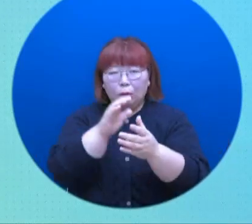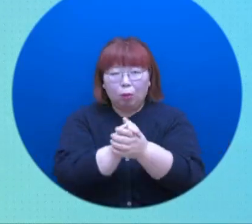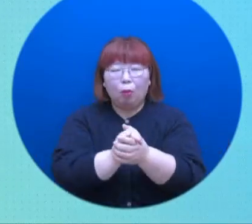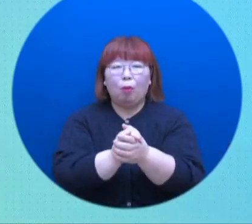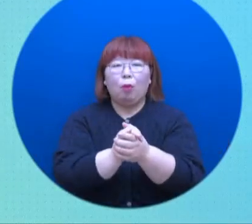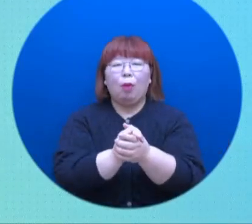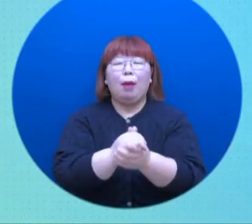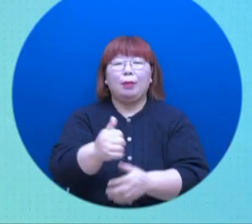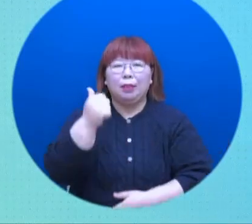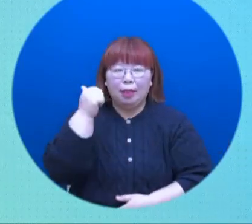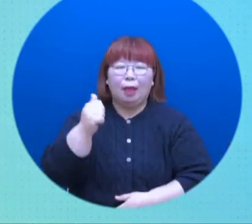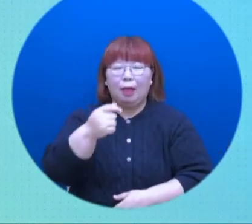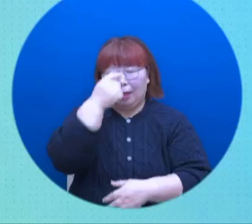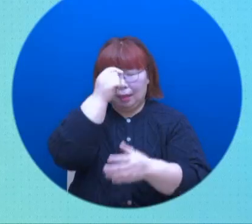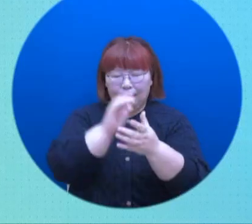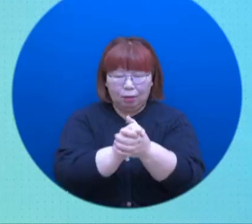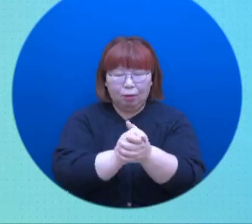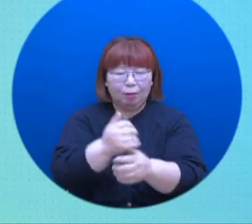인사하죠.